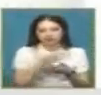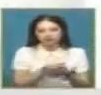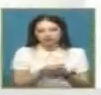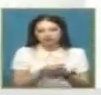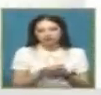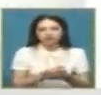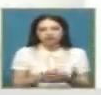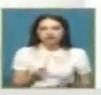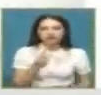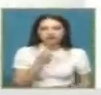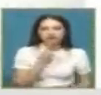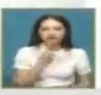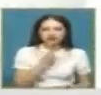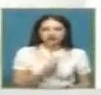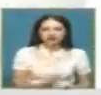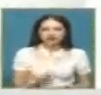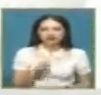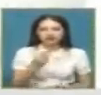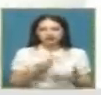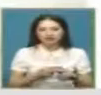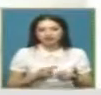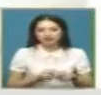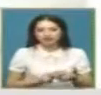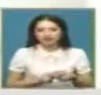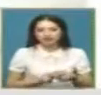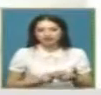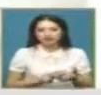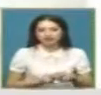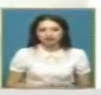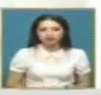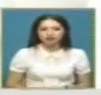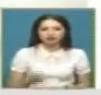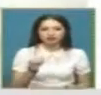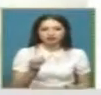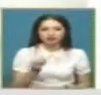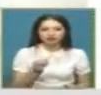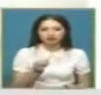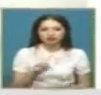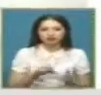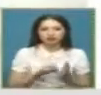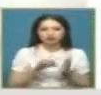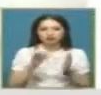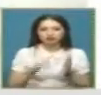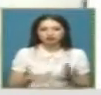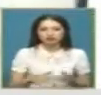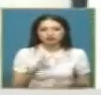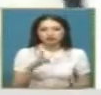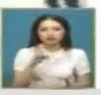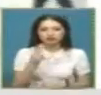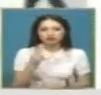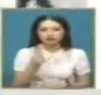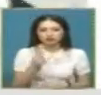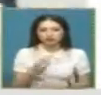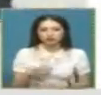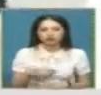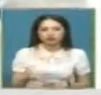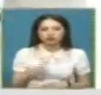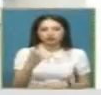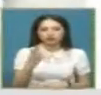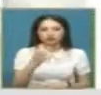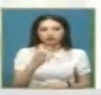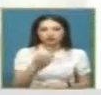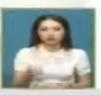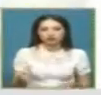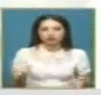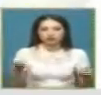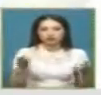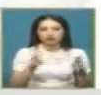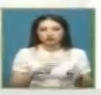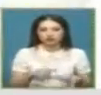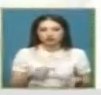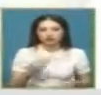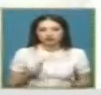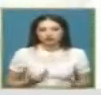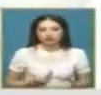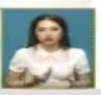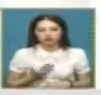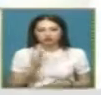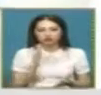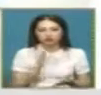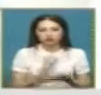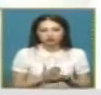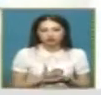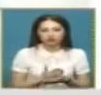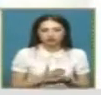тілді жою. Бүгінгі деректерге сүйенсек, 6000 тілдің ішінде 400-ін ғана аман қалу ғана мүмкіндігі бар